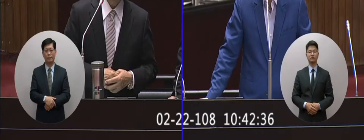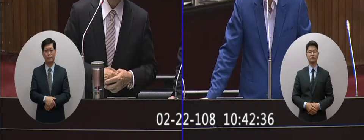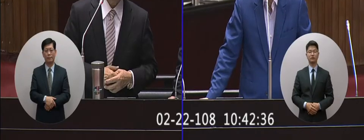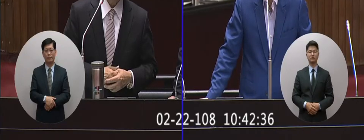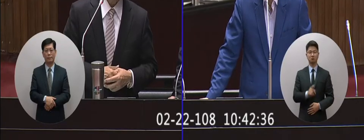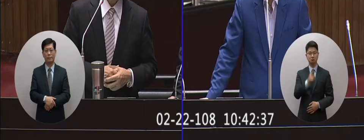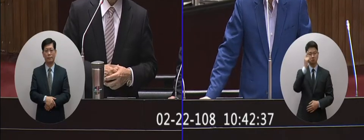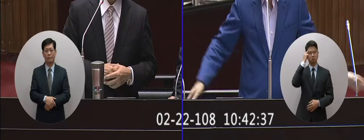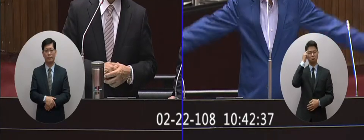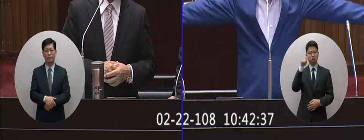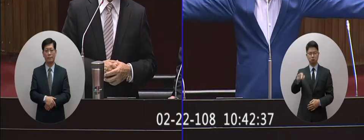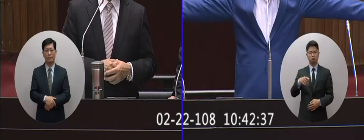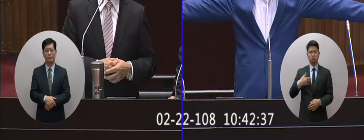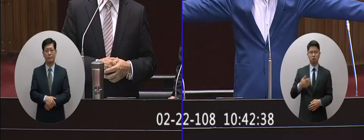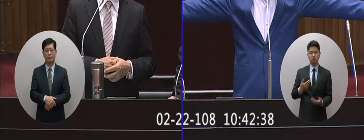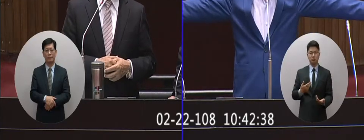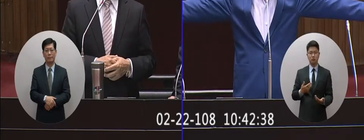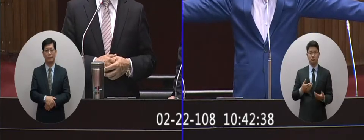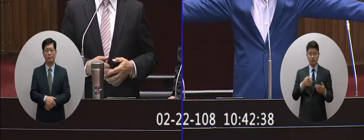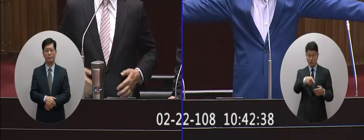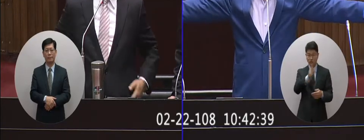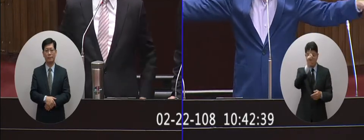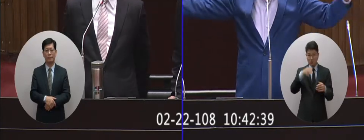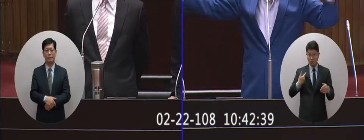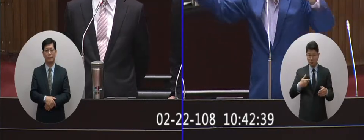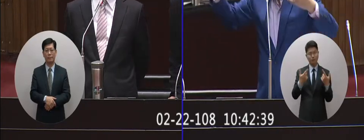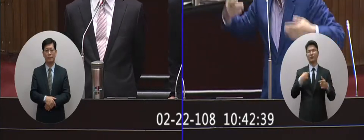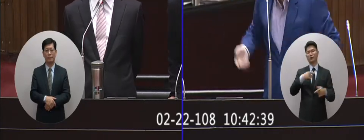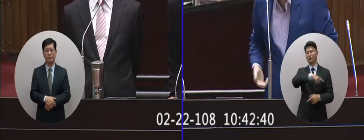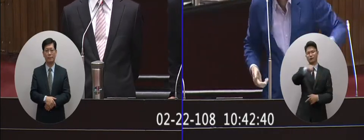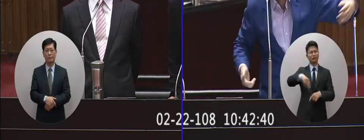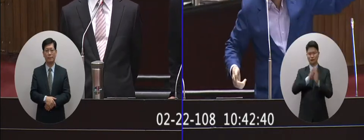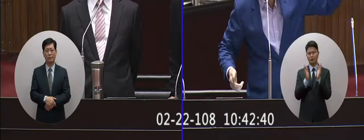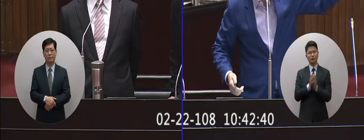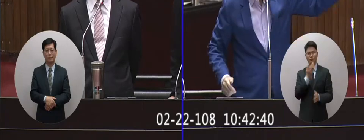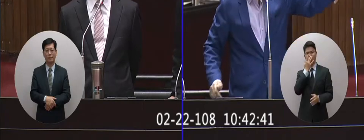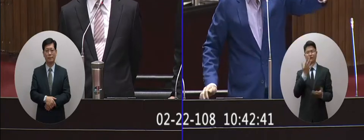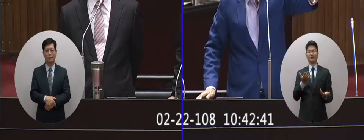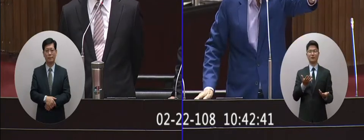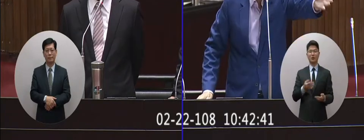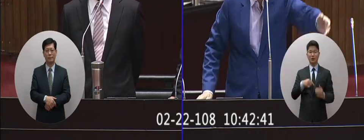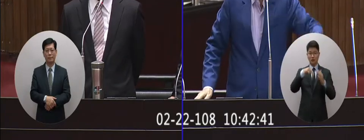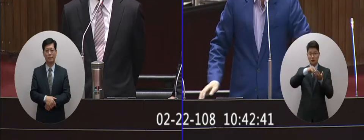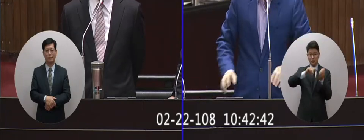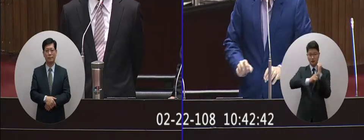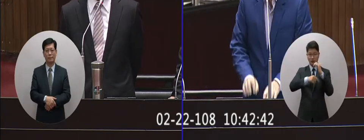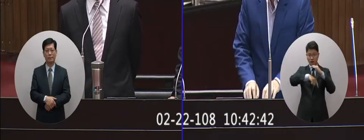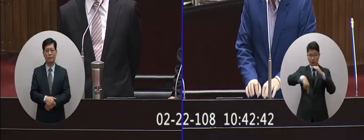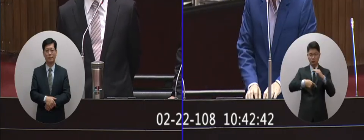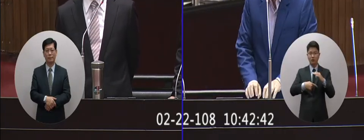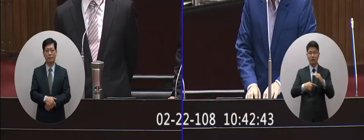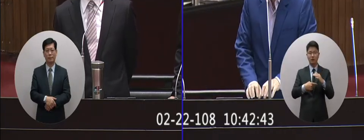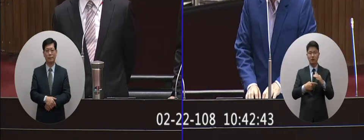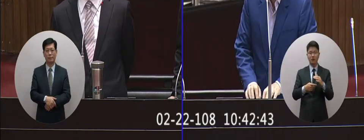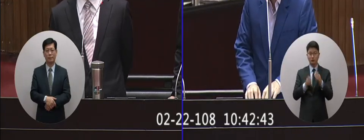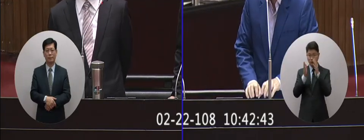你不要觉得你不了解，因为没有人了解 哦。 包括在我们在立法院是没有人了解台农发在干了些